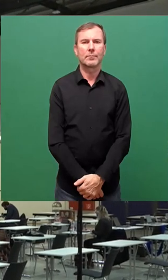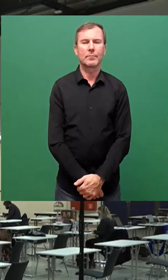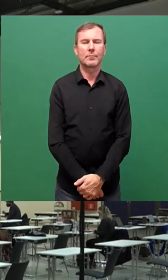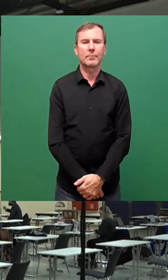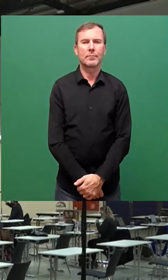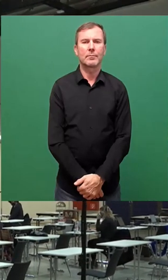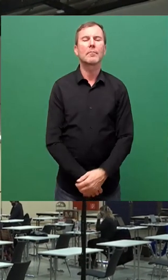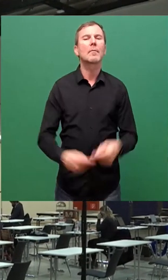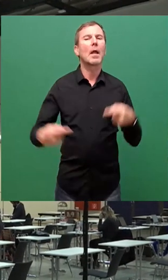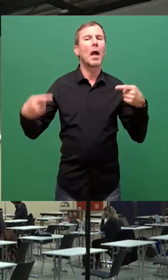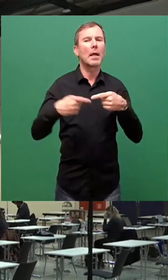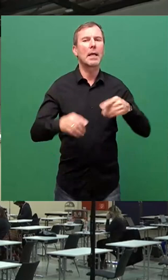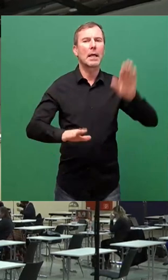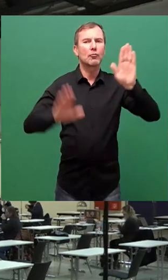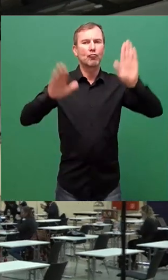Gegenstimmen?